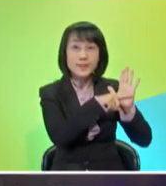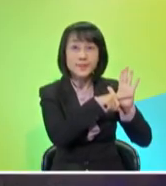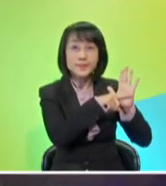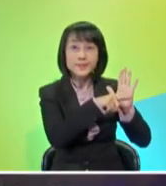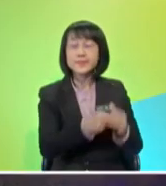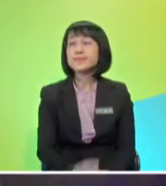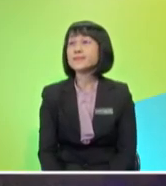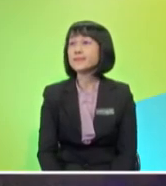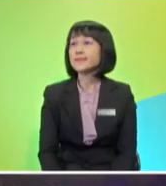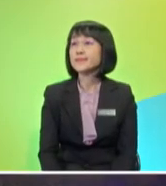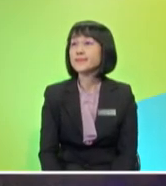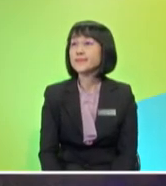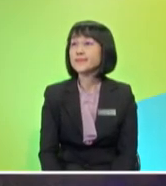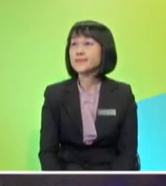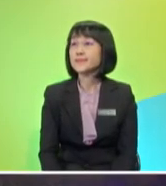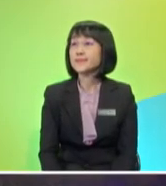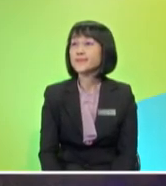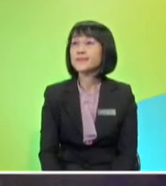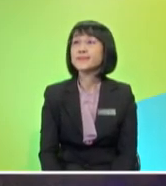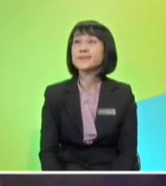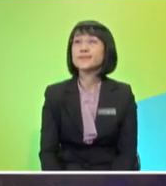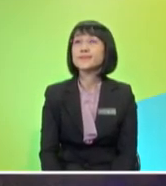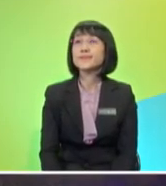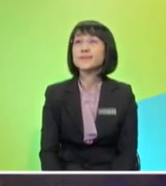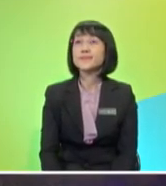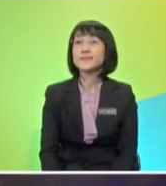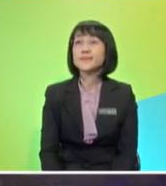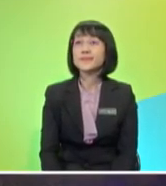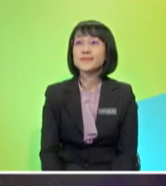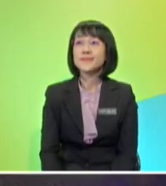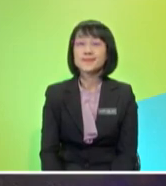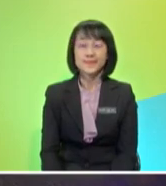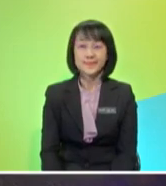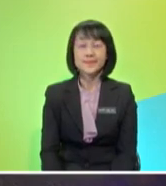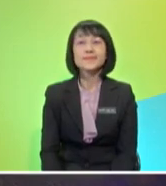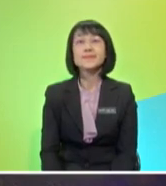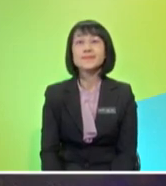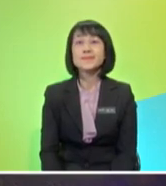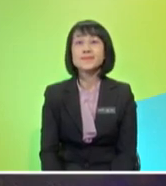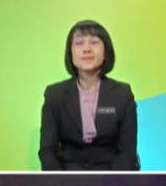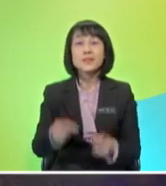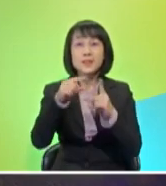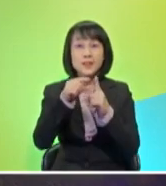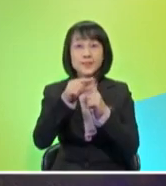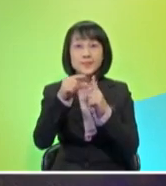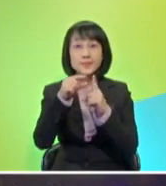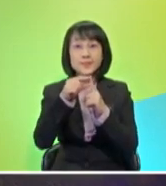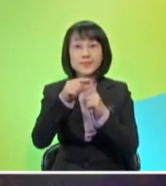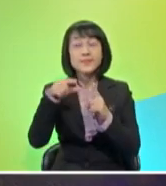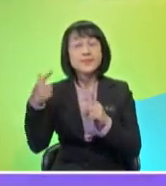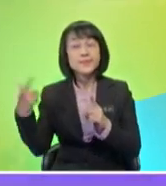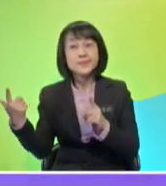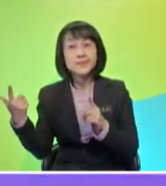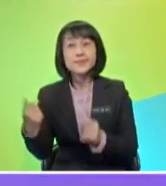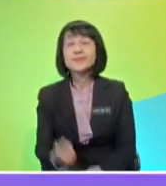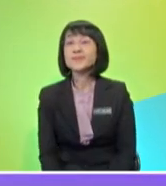tak Ria tunjukkan? Boleh cikgu. Okey, beza. Okey, okay, selain daripada itu, operasi tolak juga boleh